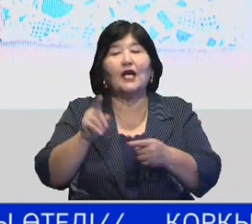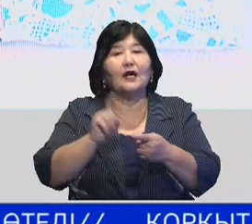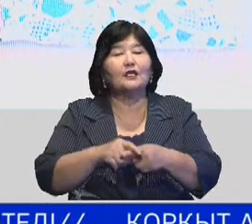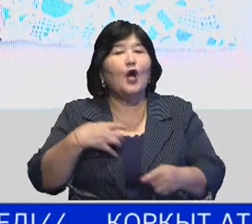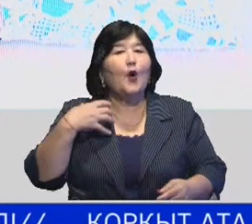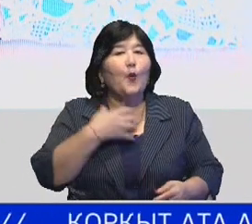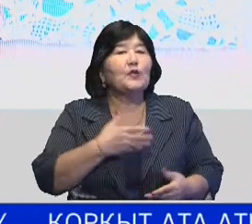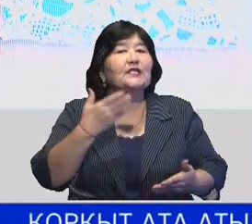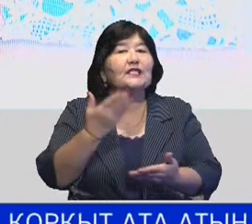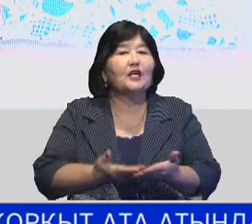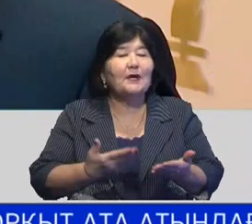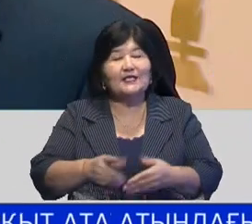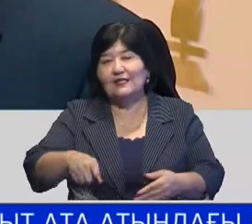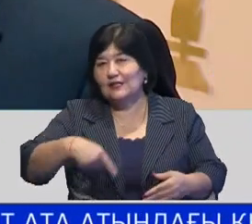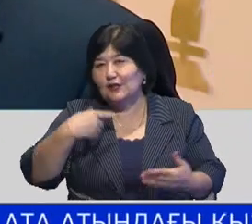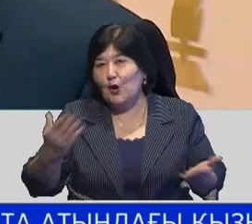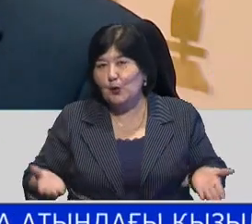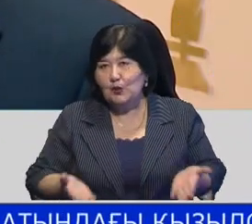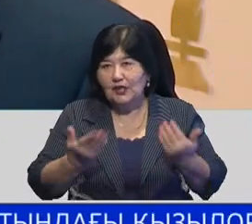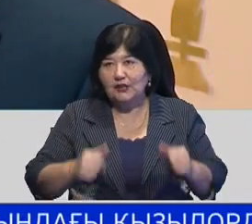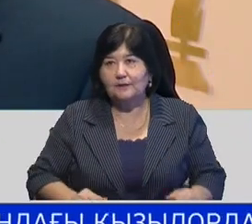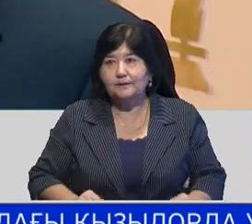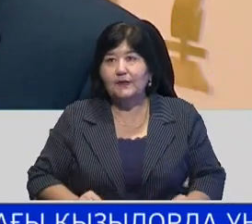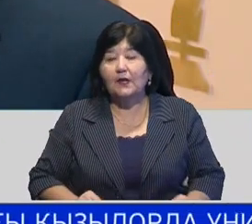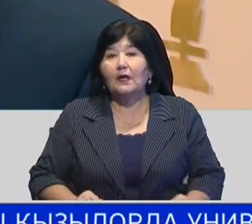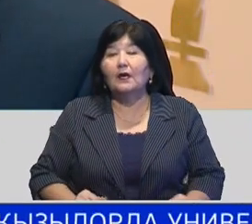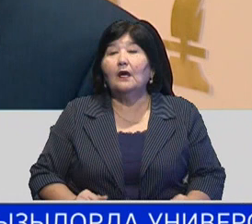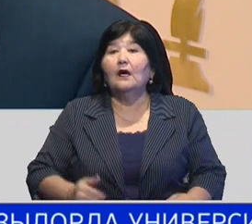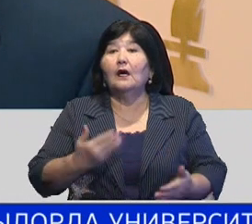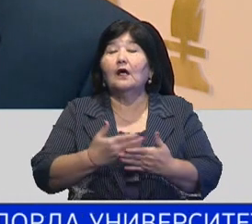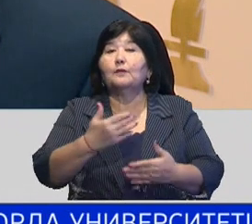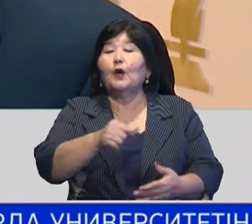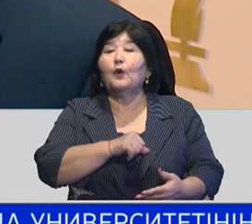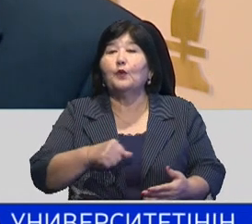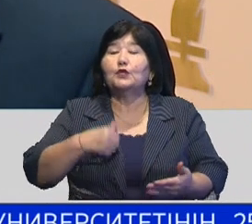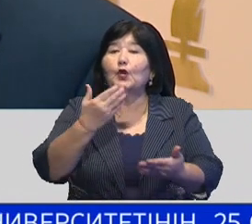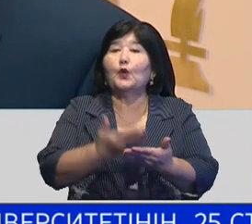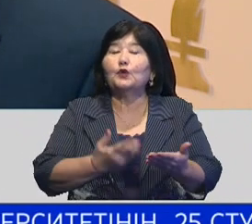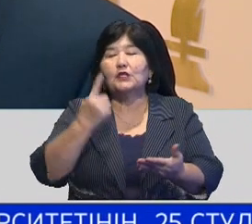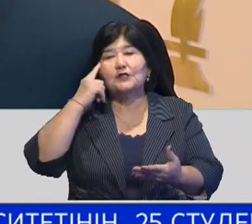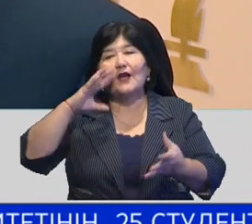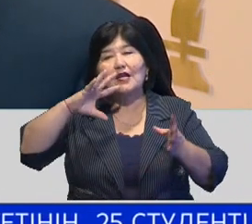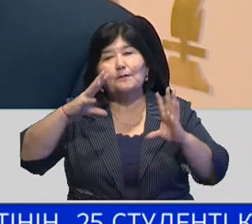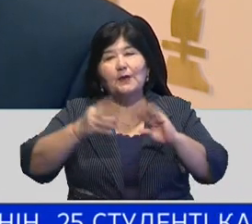өзекті мәселелерді көтерді. Айтар сөзі бар, ұсынысы бар, пікірі бар,